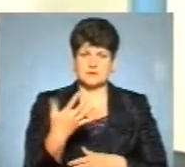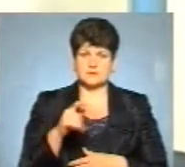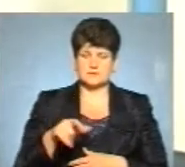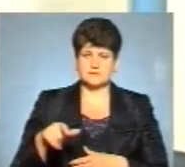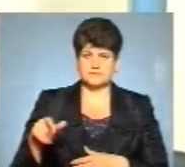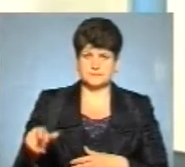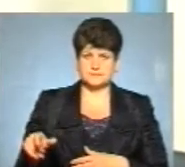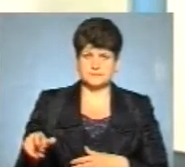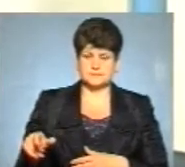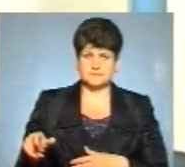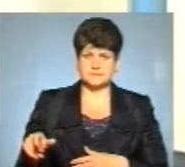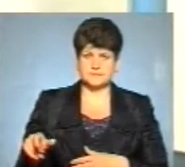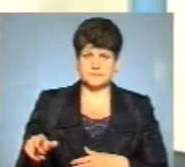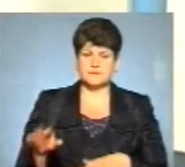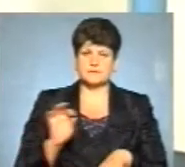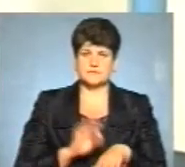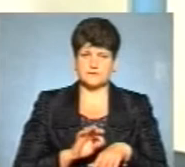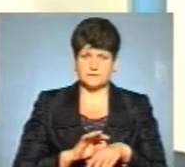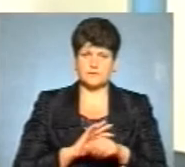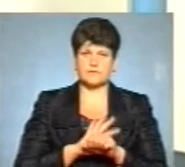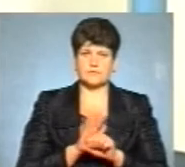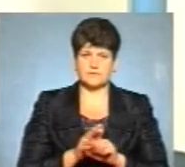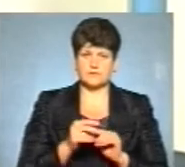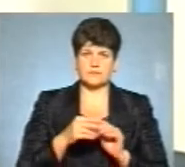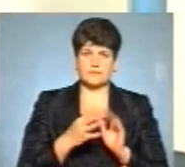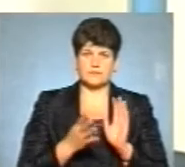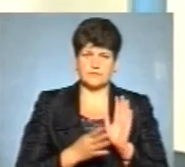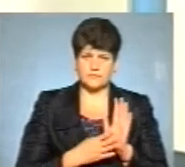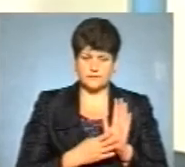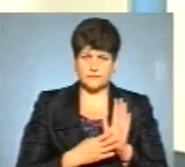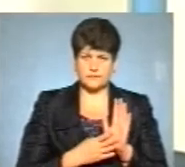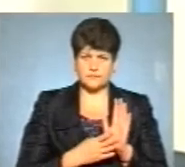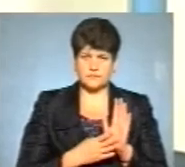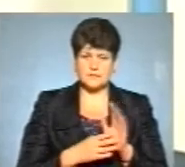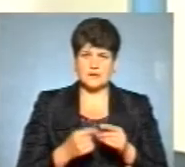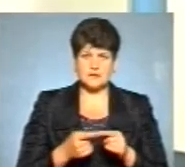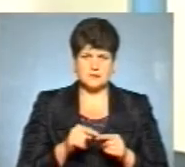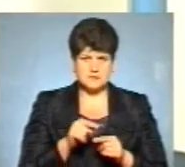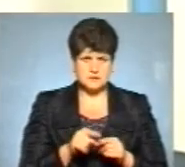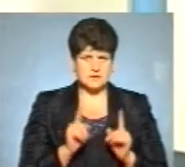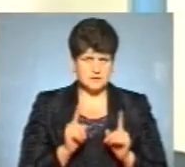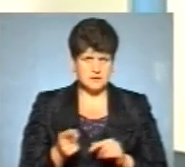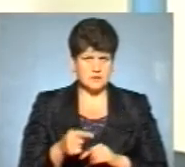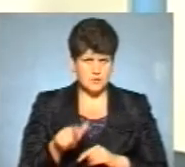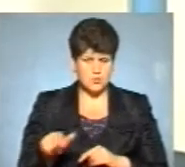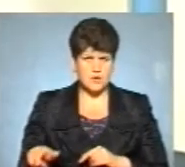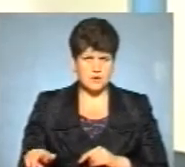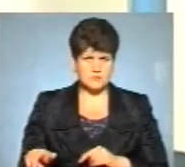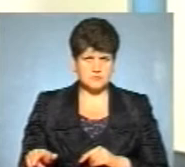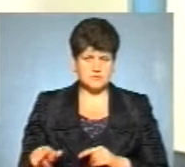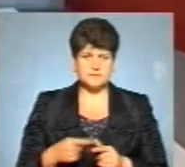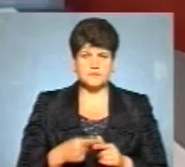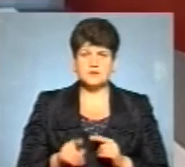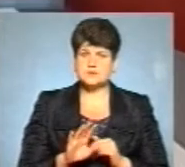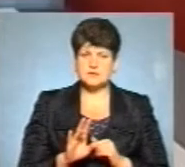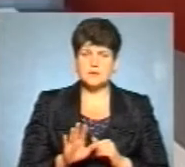із діагнозом COVID-19. Це виключно тернополяни чи ні?